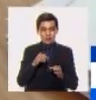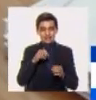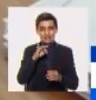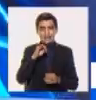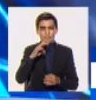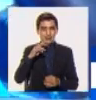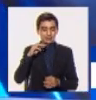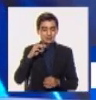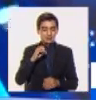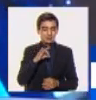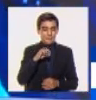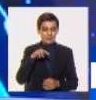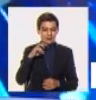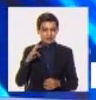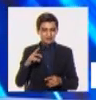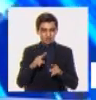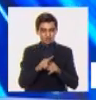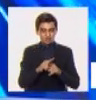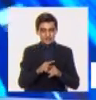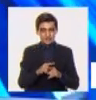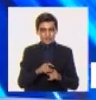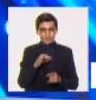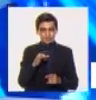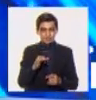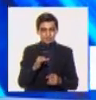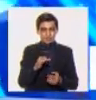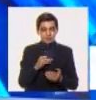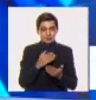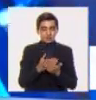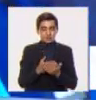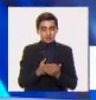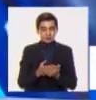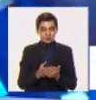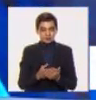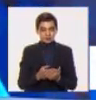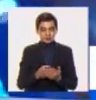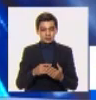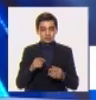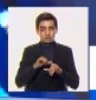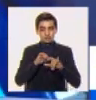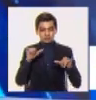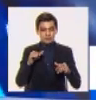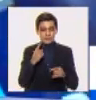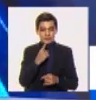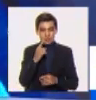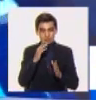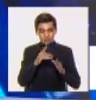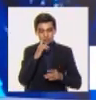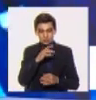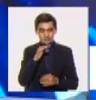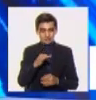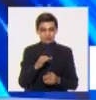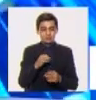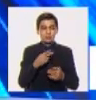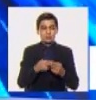ИПН. Введение прогрессивной шкалы подразумевает под собой не только прямое увеличение, но и регрессивные.